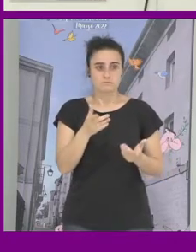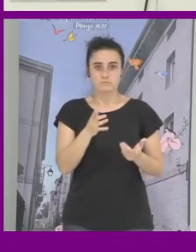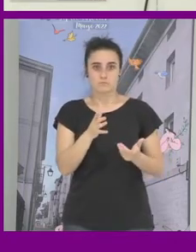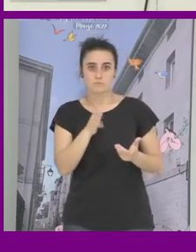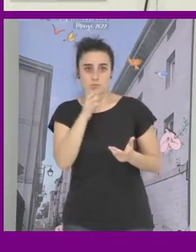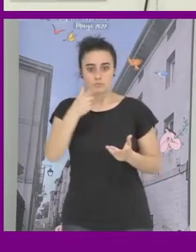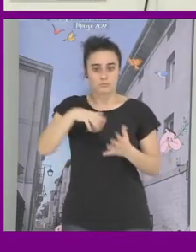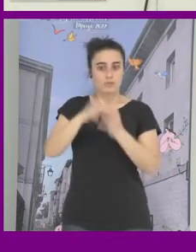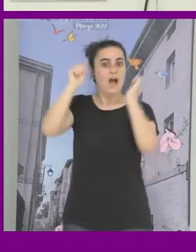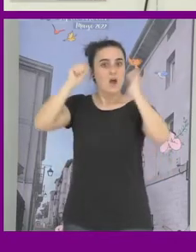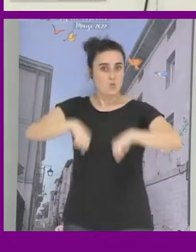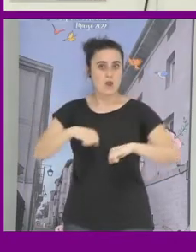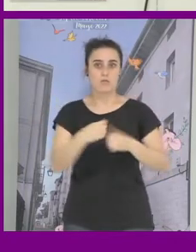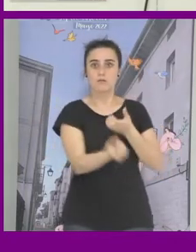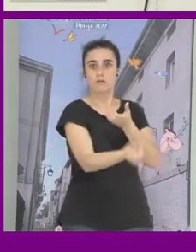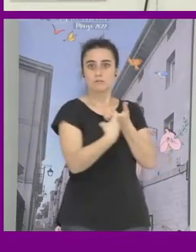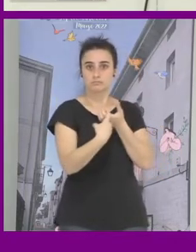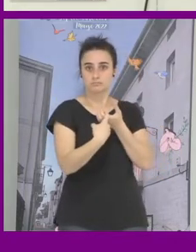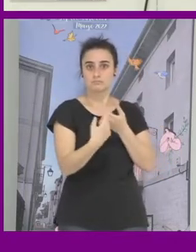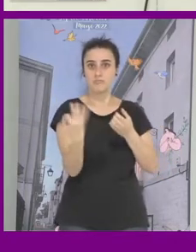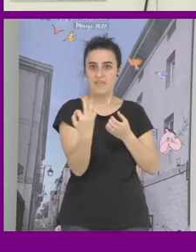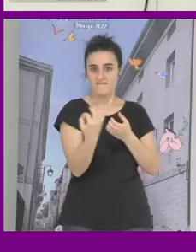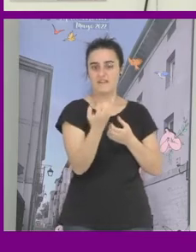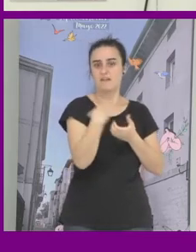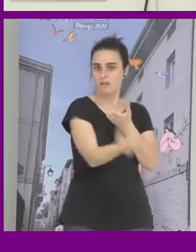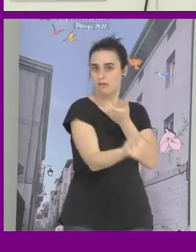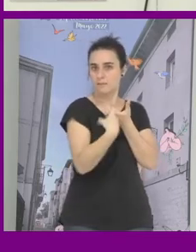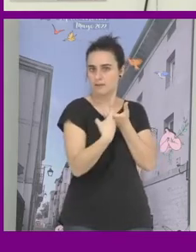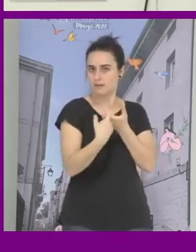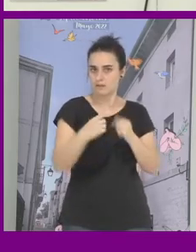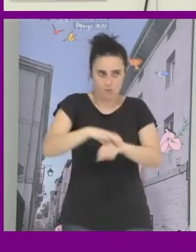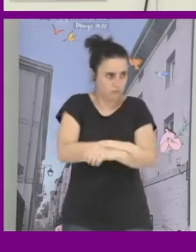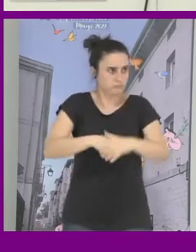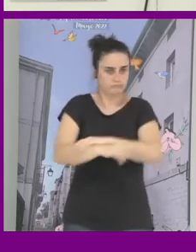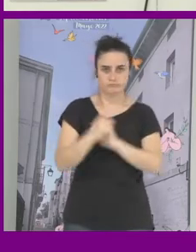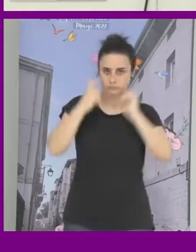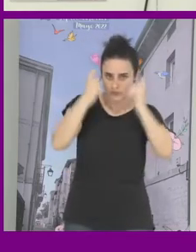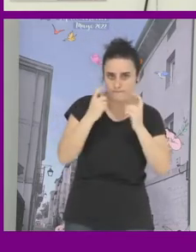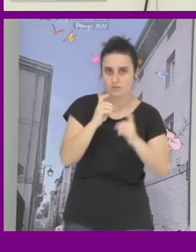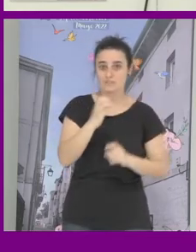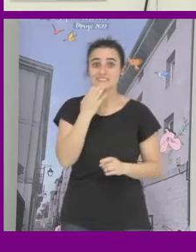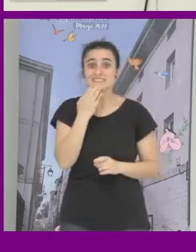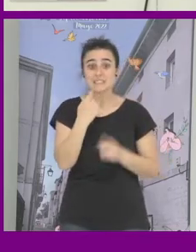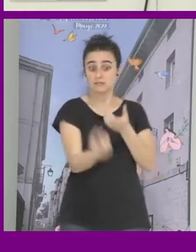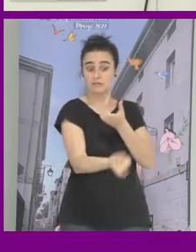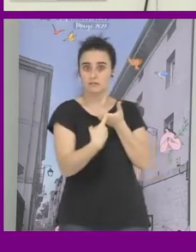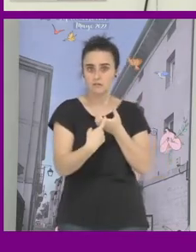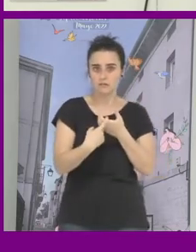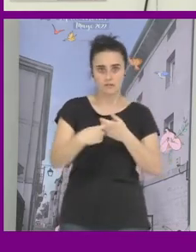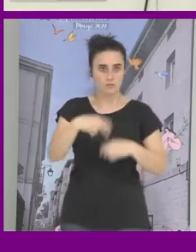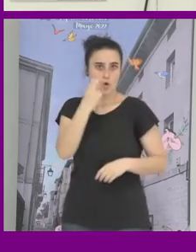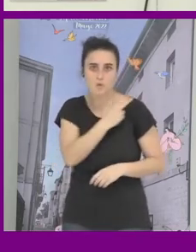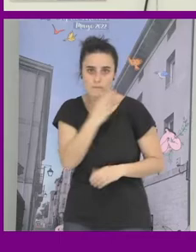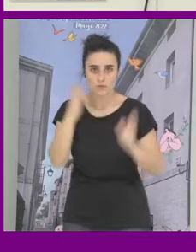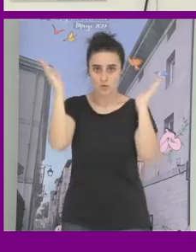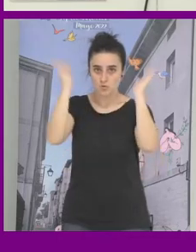adostu batean eta implikazio altu batekin, ez? Bestela aita ez dago, oza, eta behin eta berriro esaten dugu, ba, zemena jarri duen tipoa ez